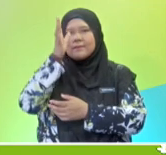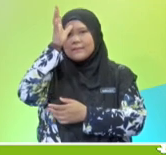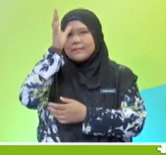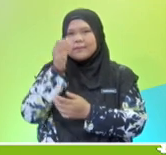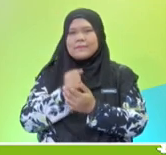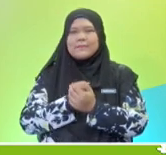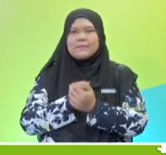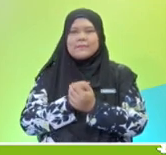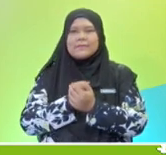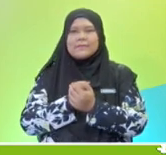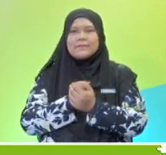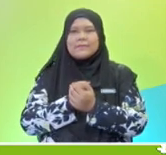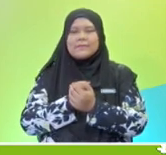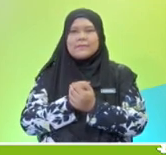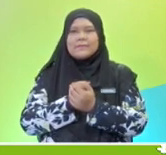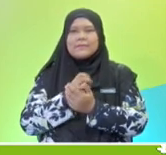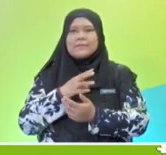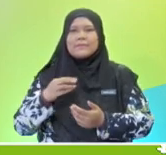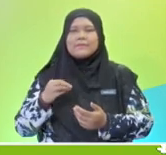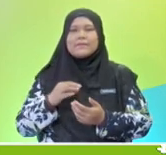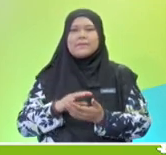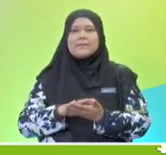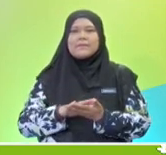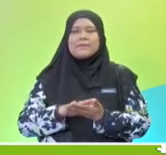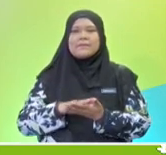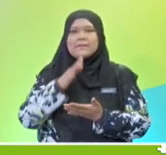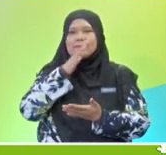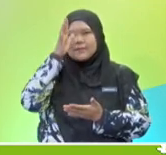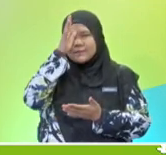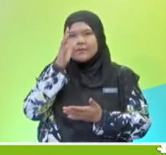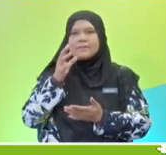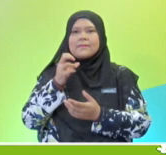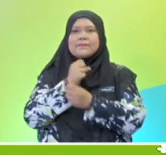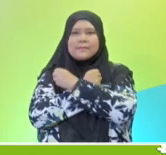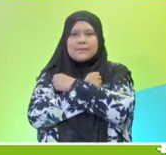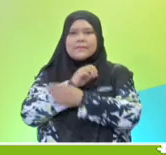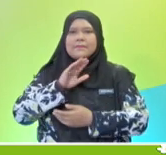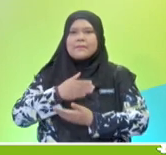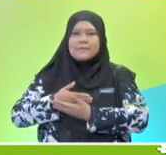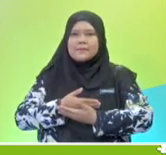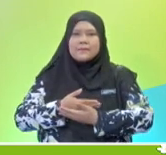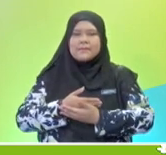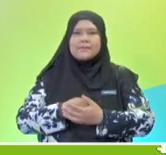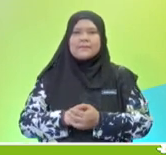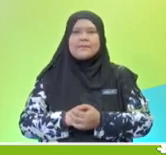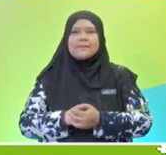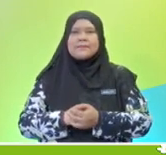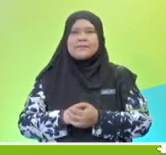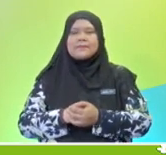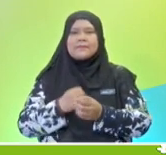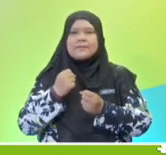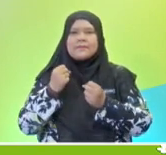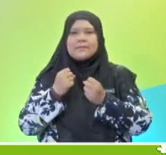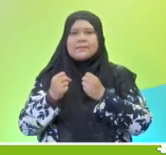kena sayang pada mak bapa dan ibu bapa perlu sayang pada anak-anak. Baik, saling menghormati. Ini